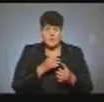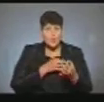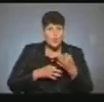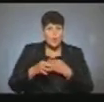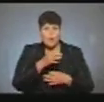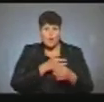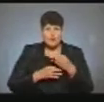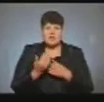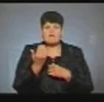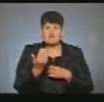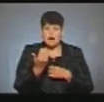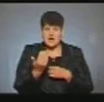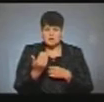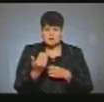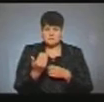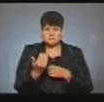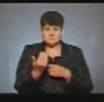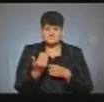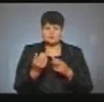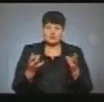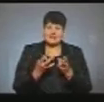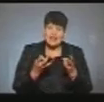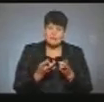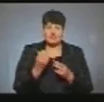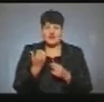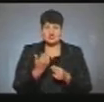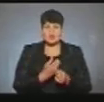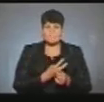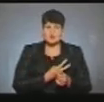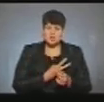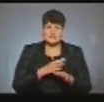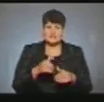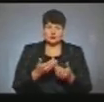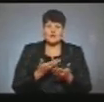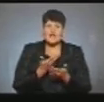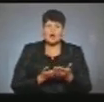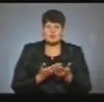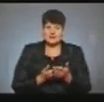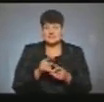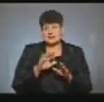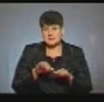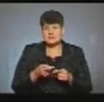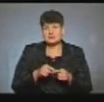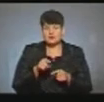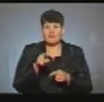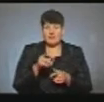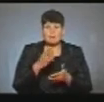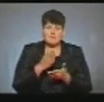обговорять ваше потребу, ваше бажання, дають рекомендації. І після цього ви маєте